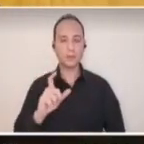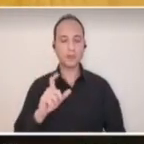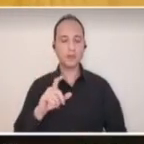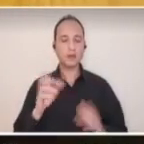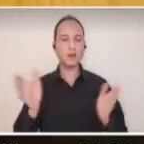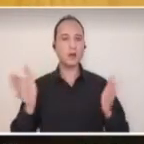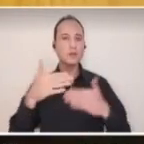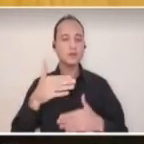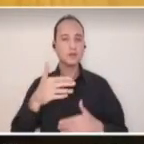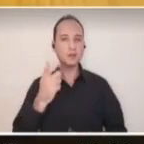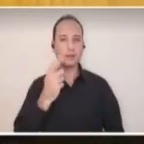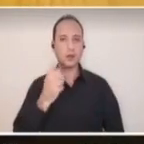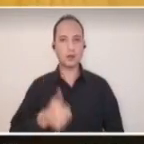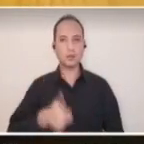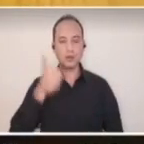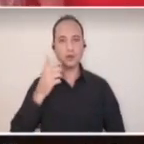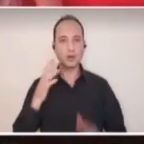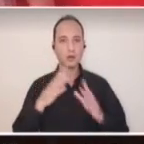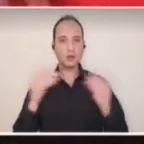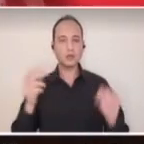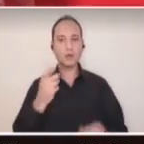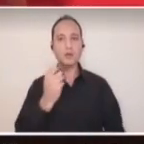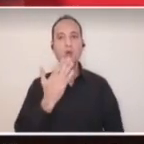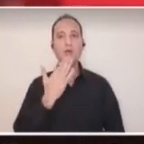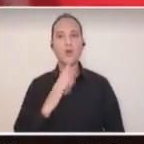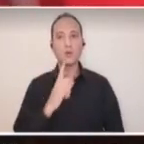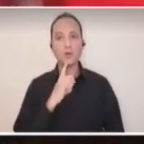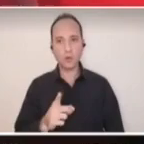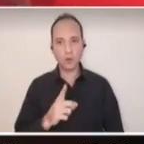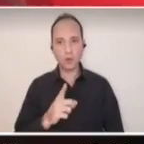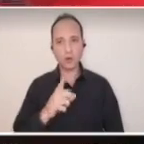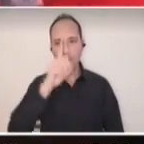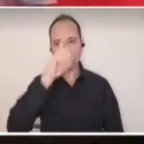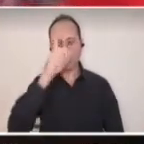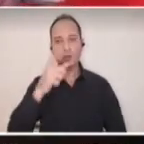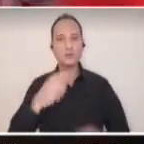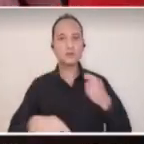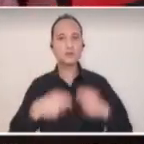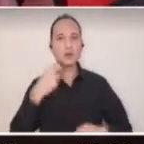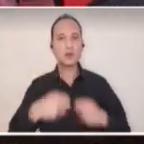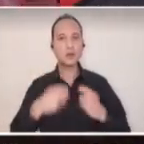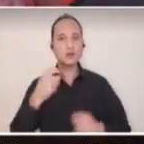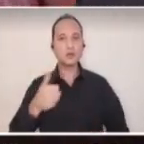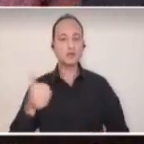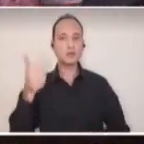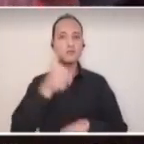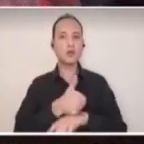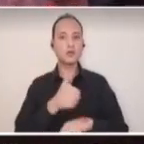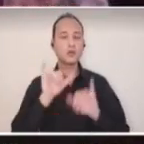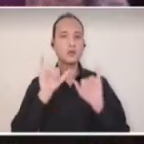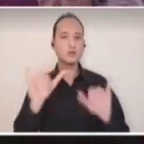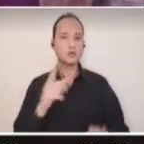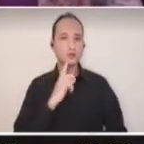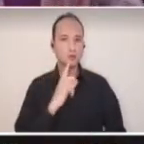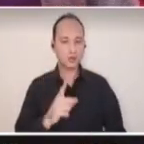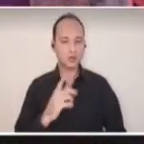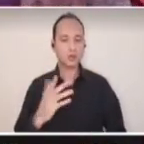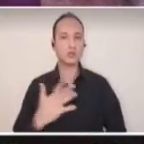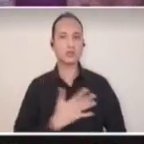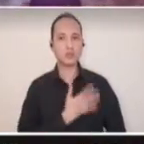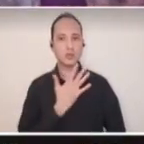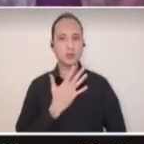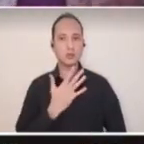Bakanı kaybolan para yok diyor. Merkez Bankası Başkanı aynı şeyi söylüyor. CHP, İP,